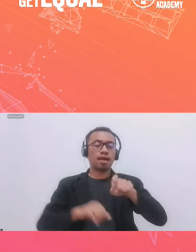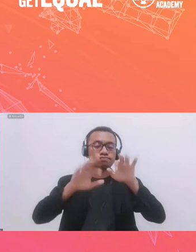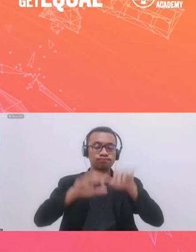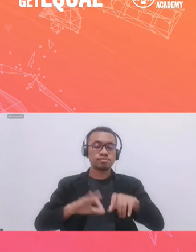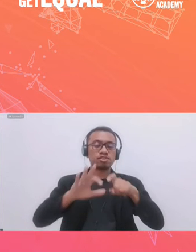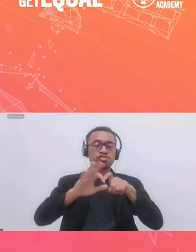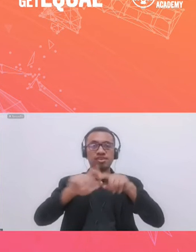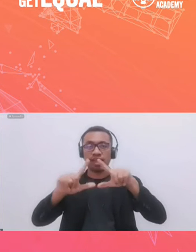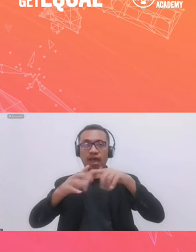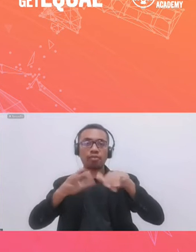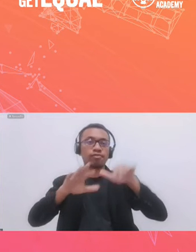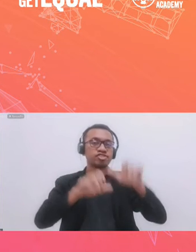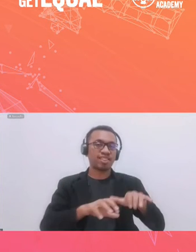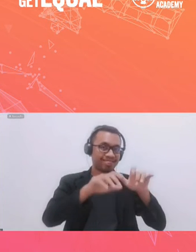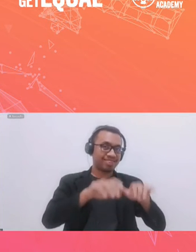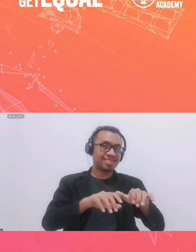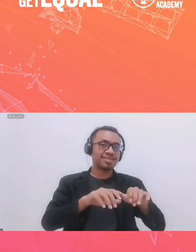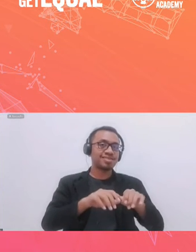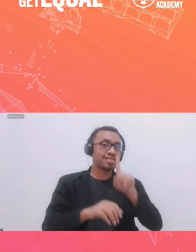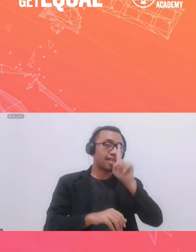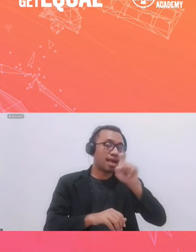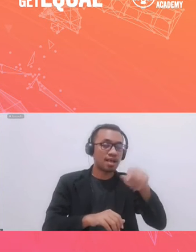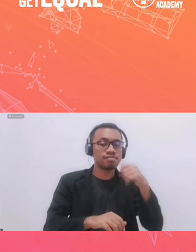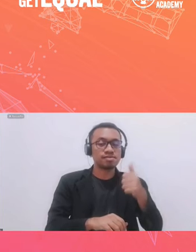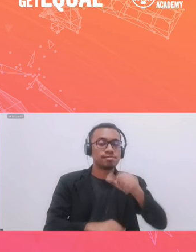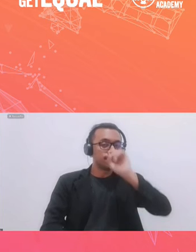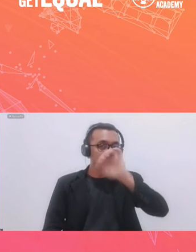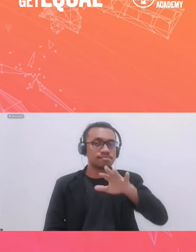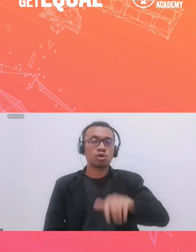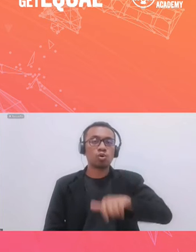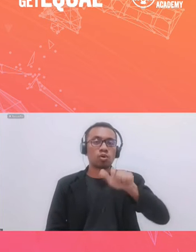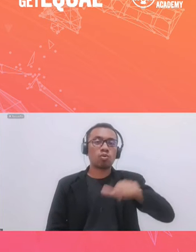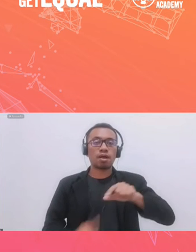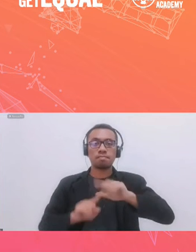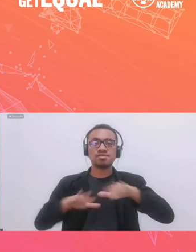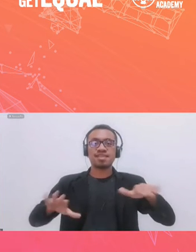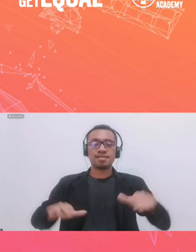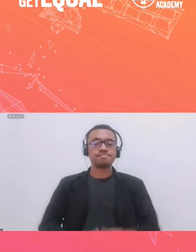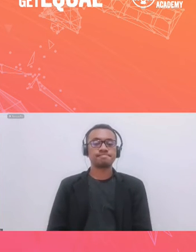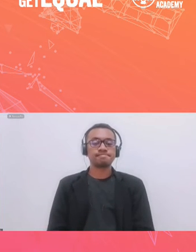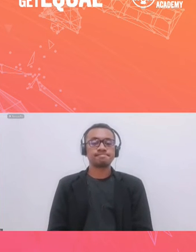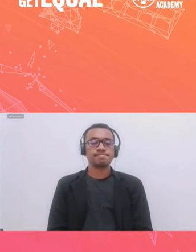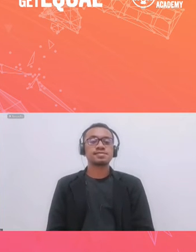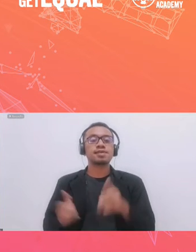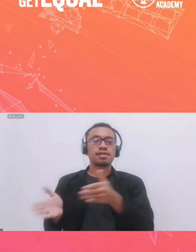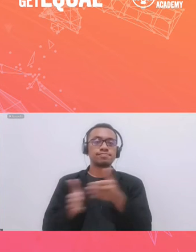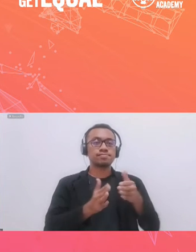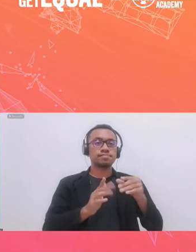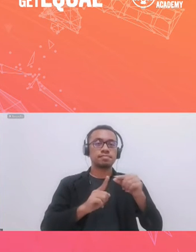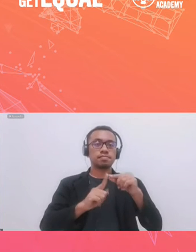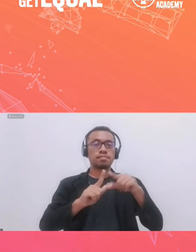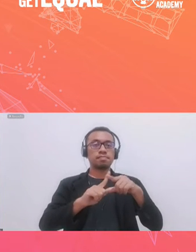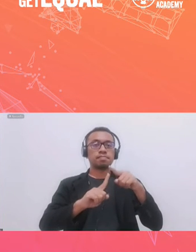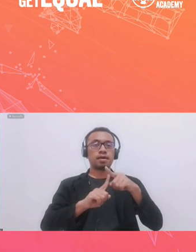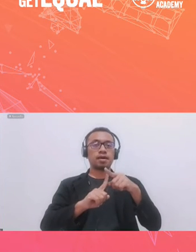sampaikan ke 5 peserta atau anak-anak perempuan hebat ini ya. Saya akan ke Patricia.